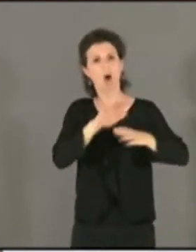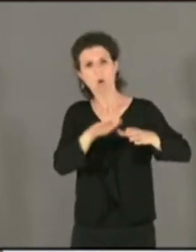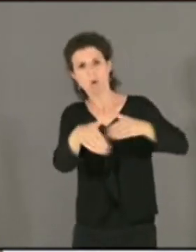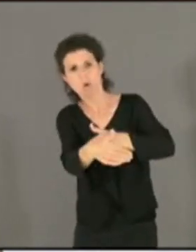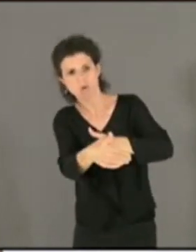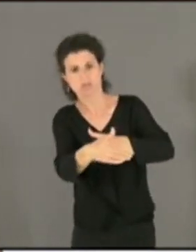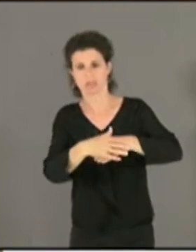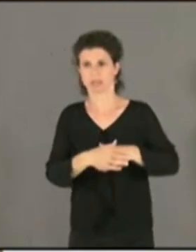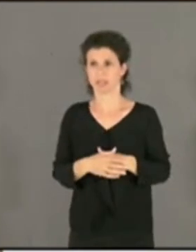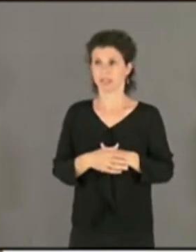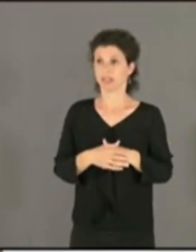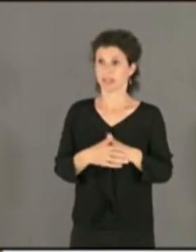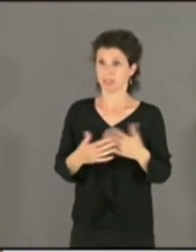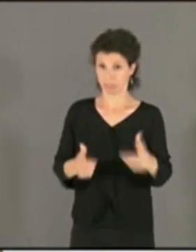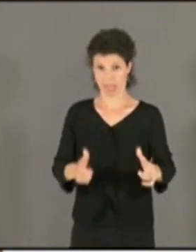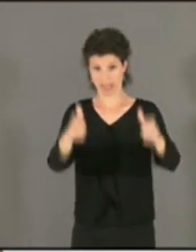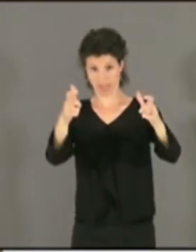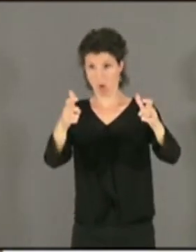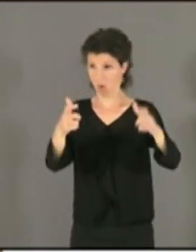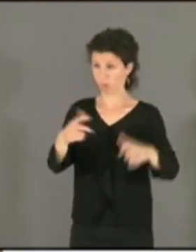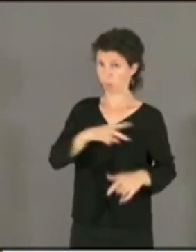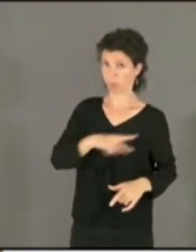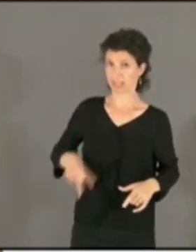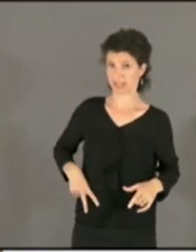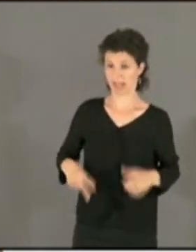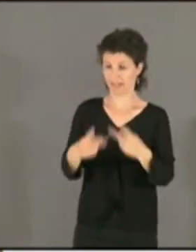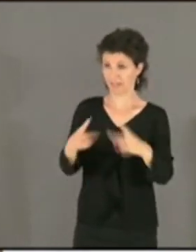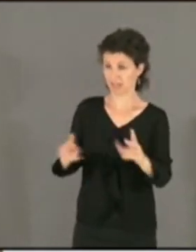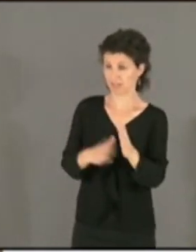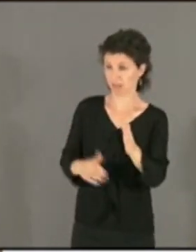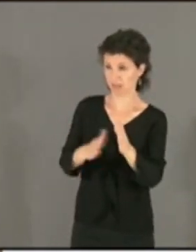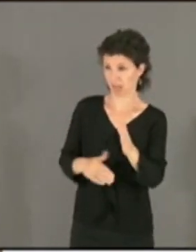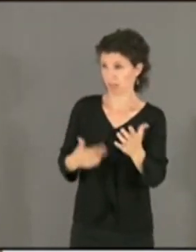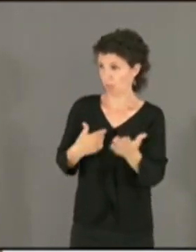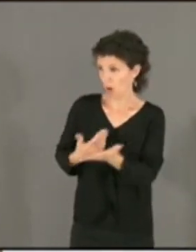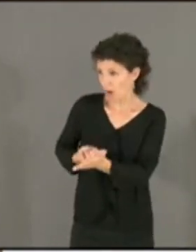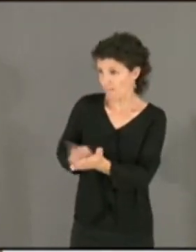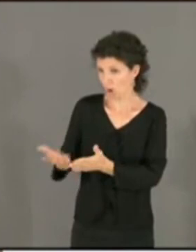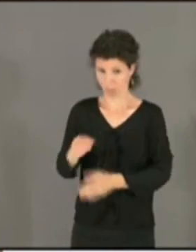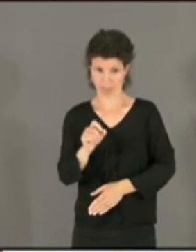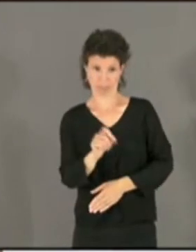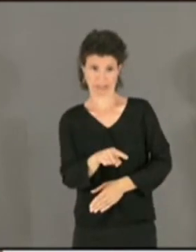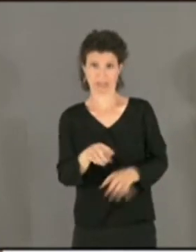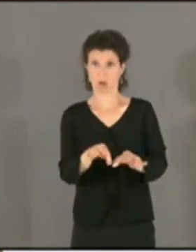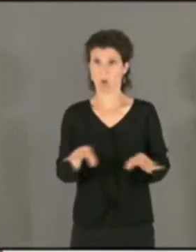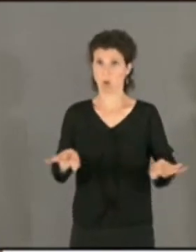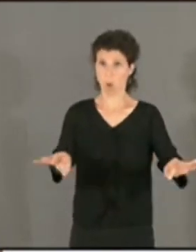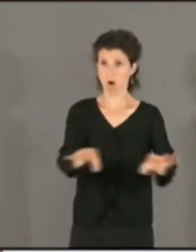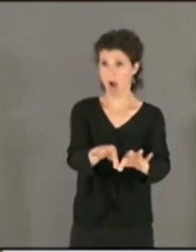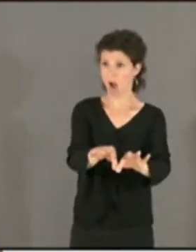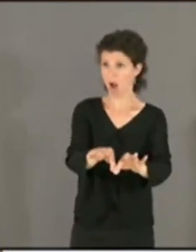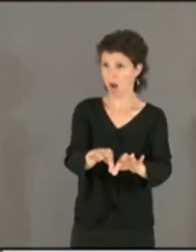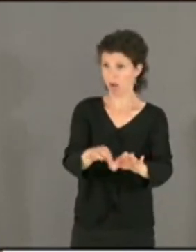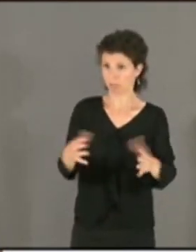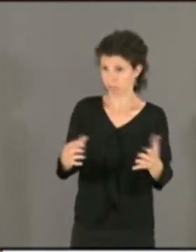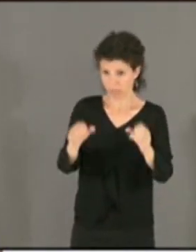ou en tout cas ces bâtiments qui appartiennent à la ville, et je lui faisais donc savoir que, ma foi, ces locaux-là pourraient très bien accueillir